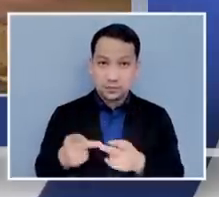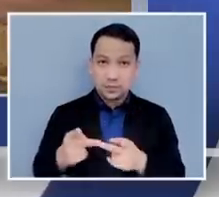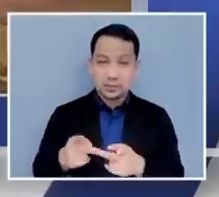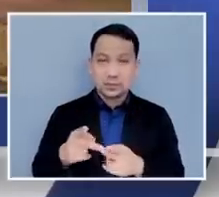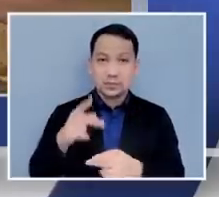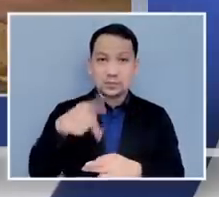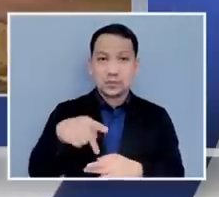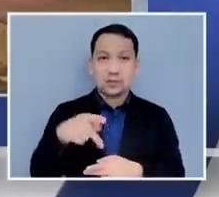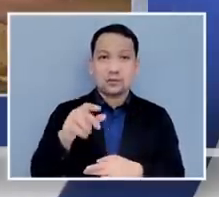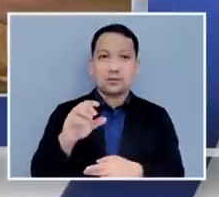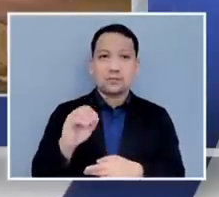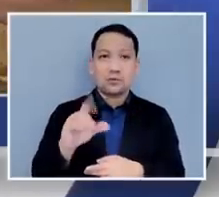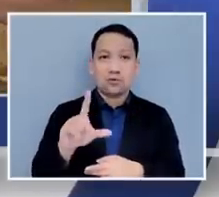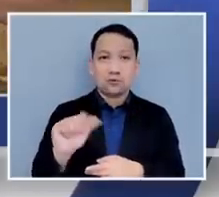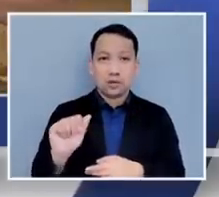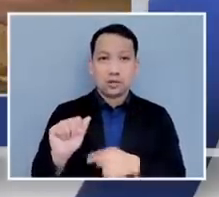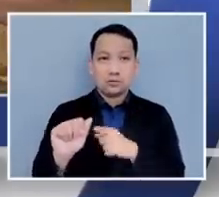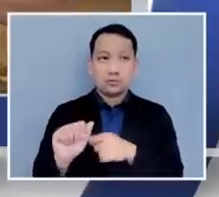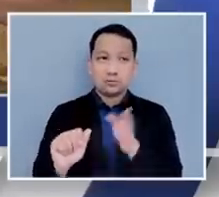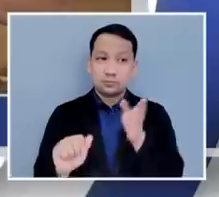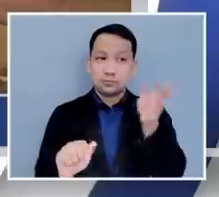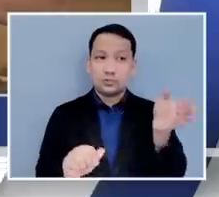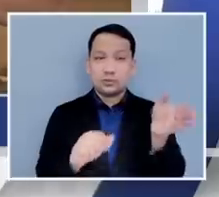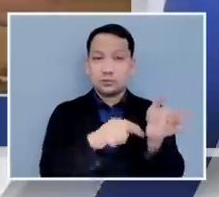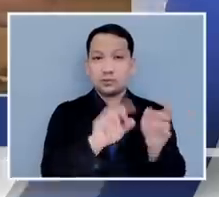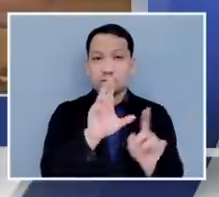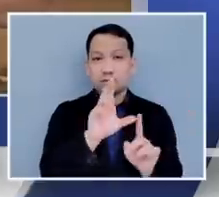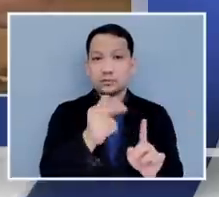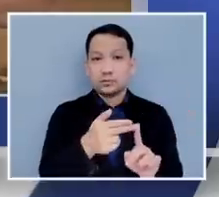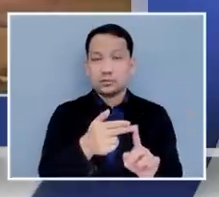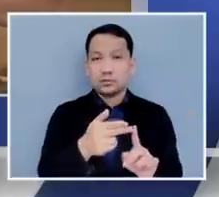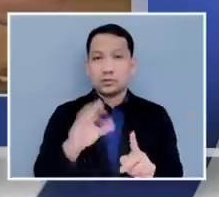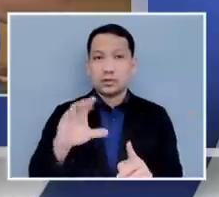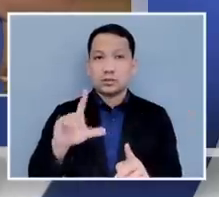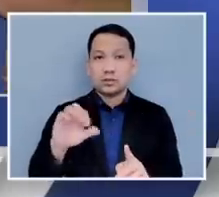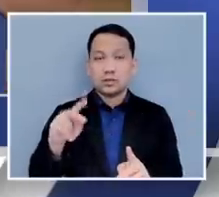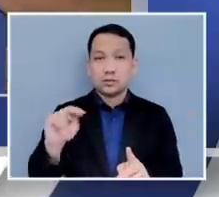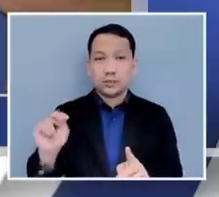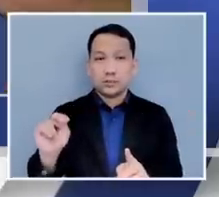kaya kailangan po ba silang pumunta sa Kapitolyo, sa Calapan City?